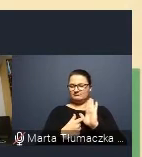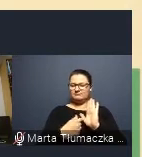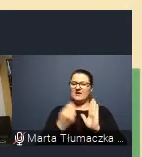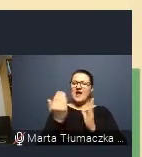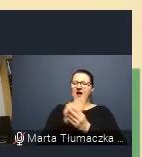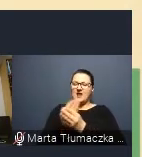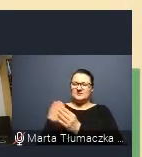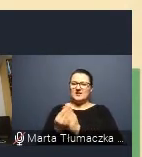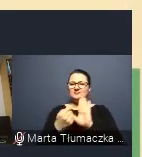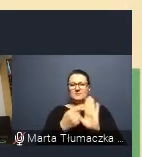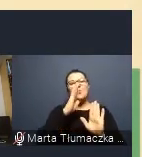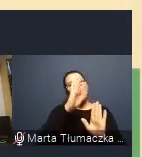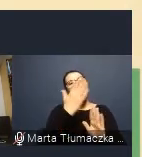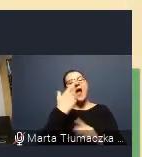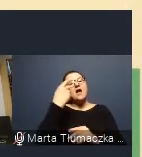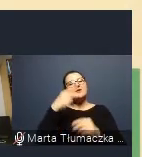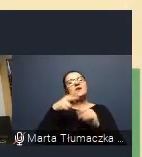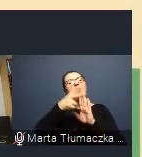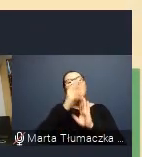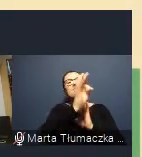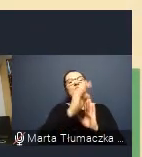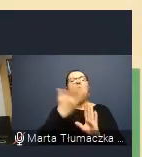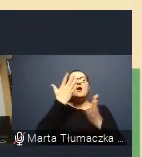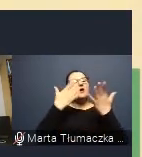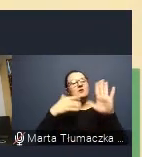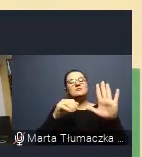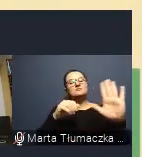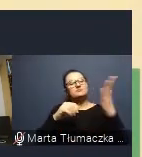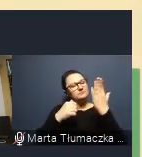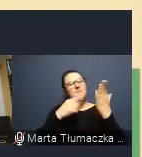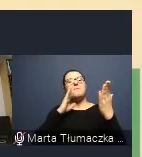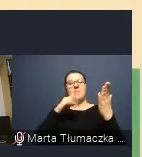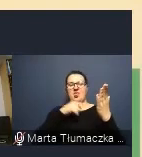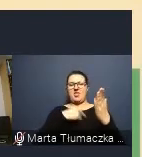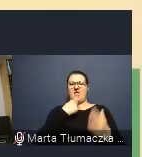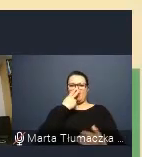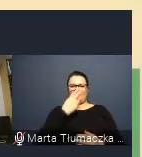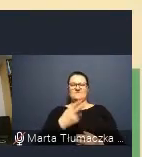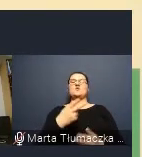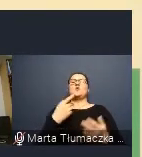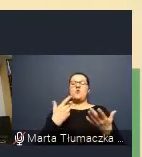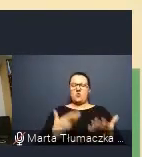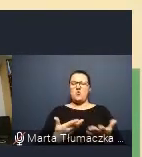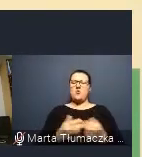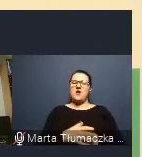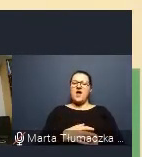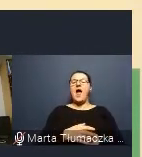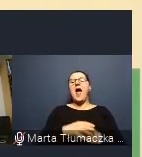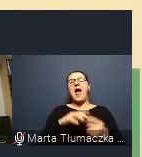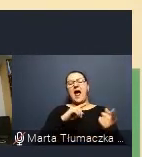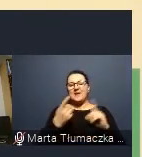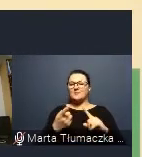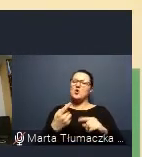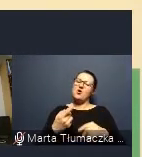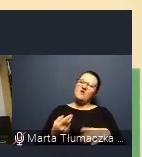kamery kierowały rączkę w ten sposób, żebym ja widziała tak, jak ona wygląda na karcie. Albo, tak jak powiedziałam, podrywały się dzieci od